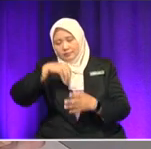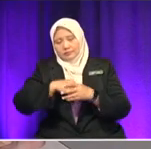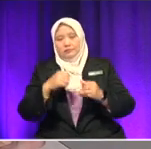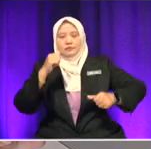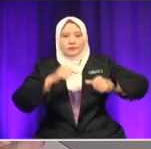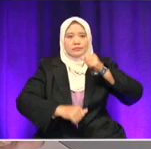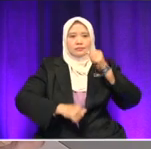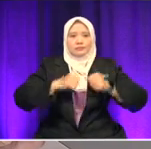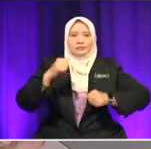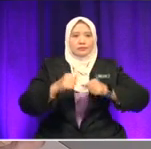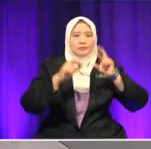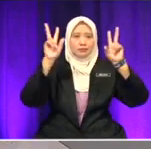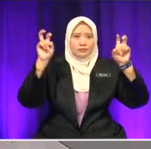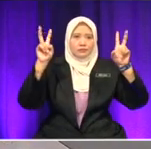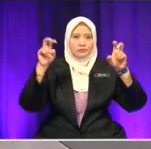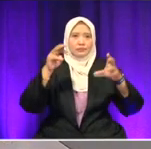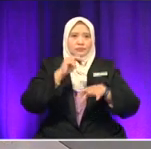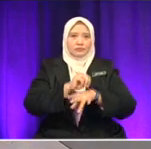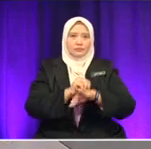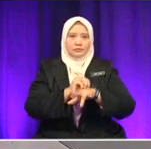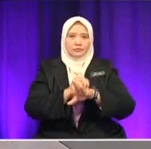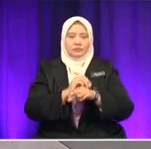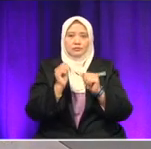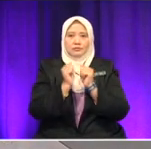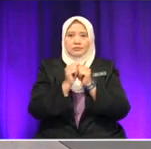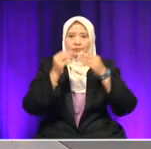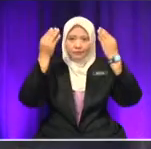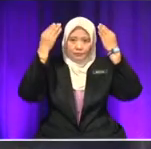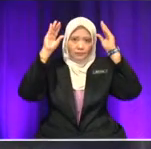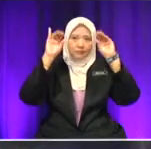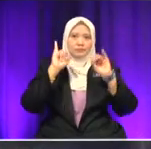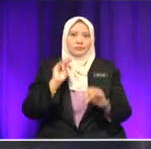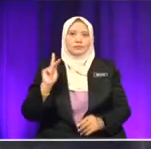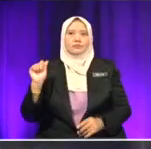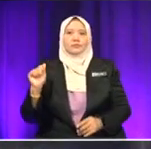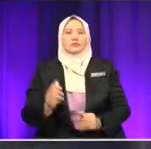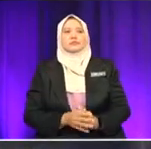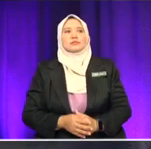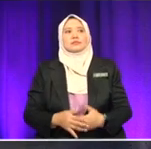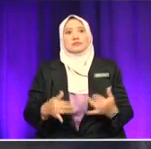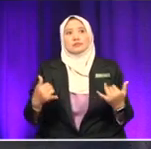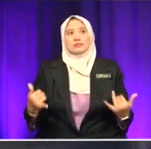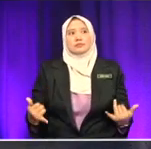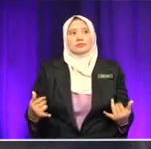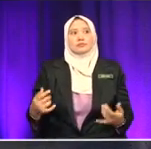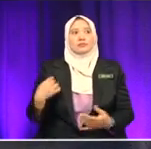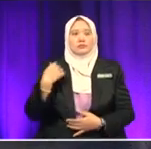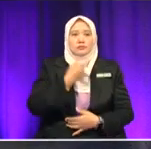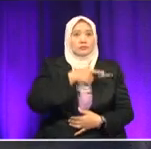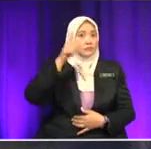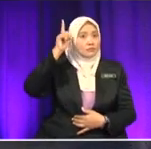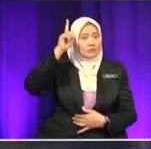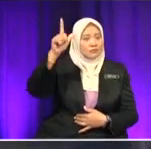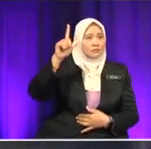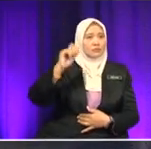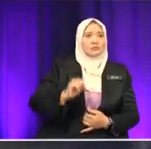mikroorganisma bersama dengan siapa? Tentunya Cikgu Ika. Baik Cikgu, untuk segmen kali ini katanya Cikgu nak bawakan pula tentang soalan struktur kertas